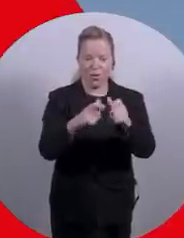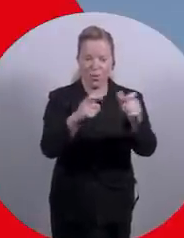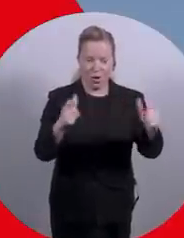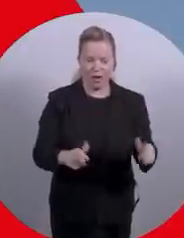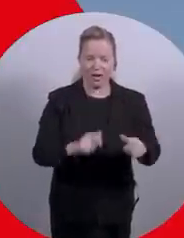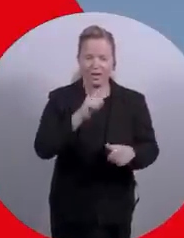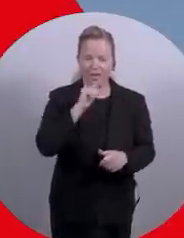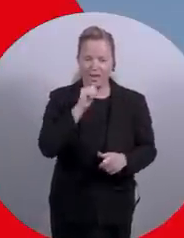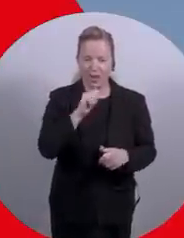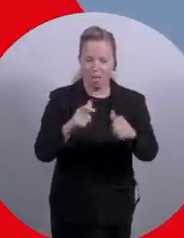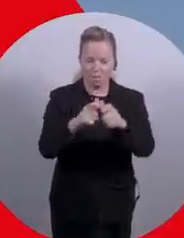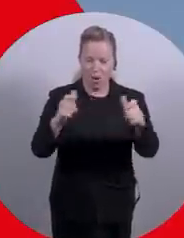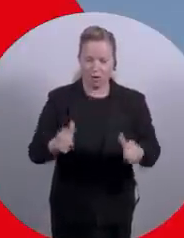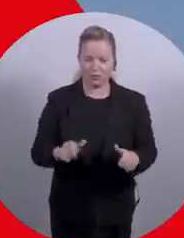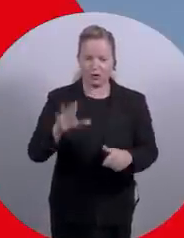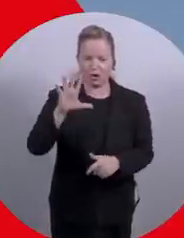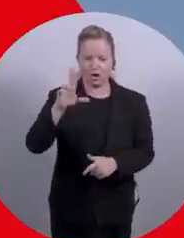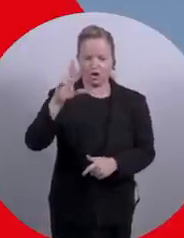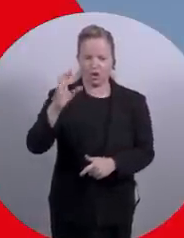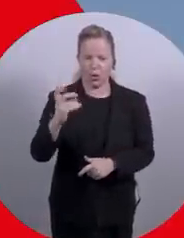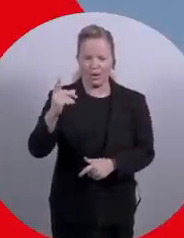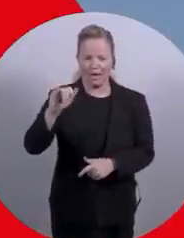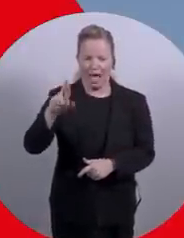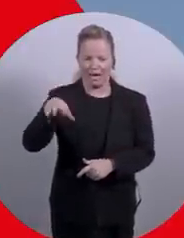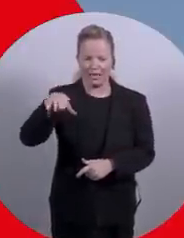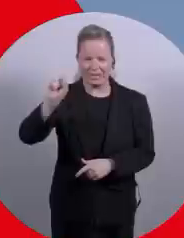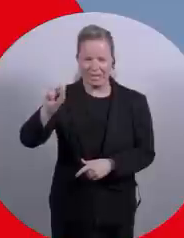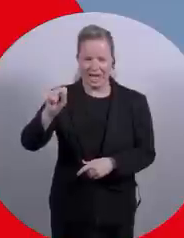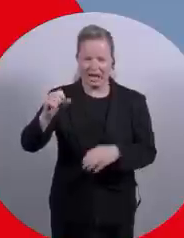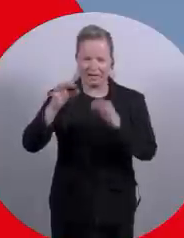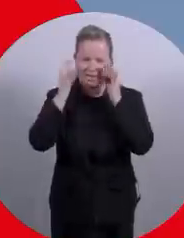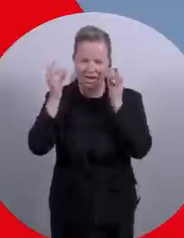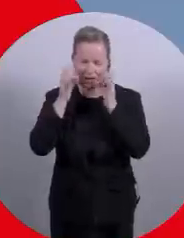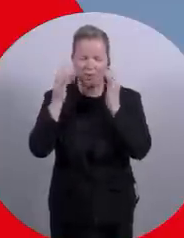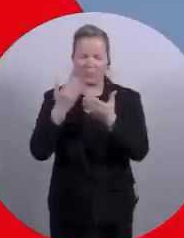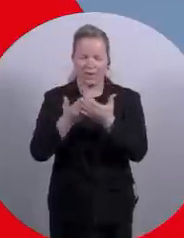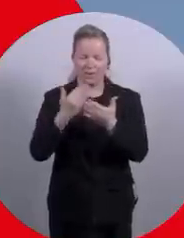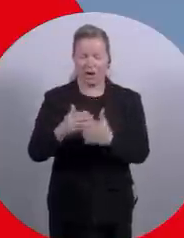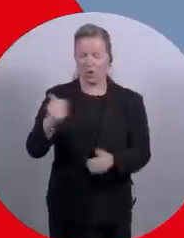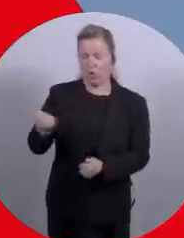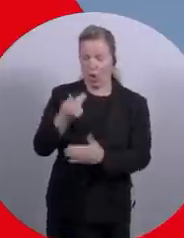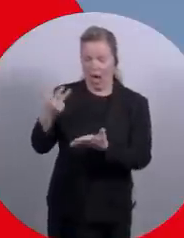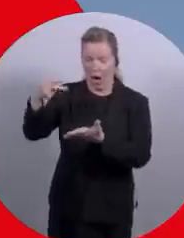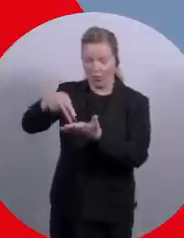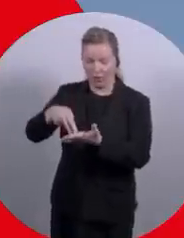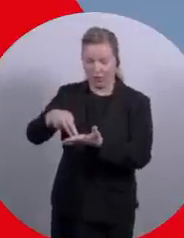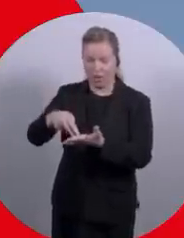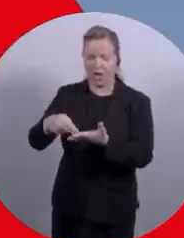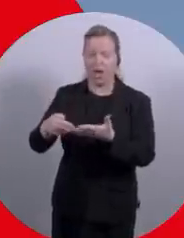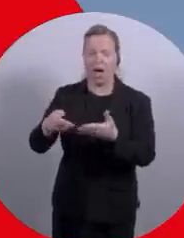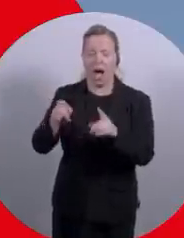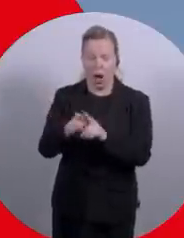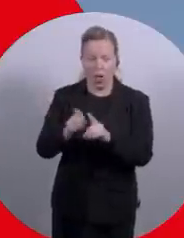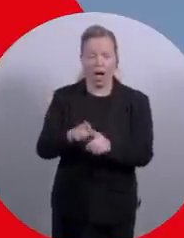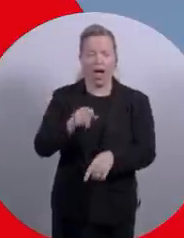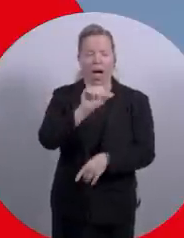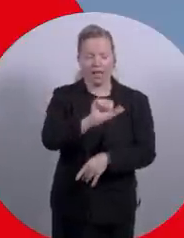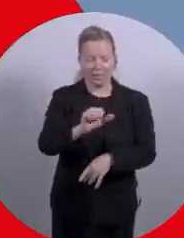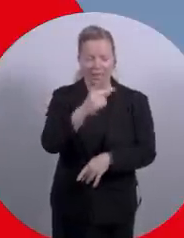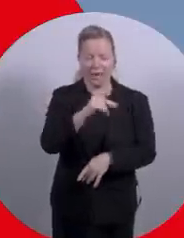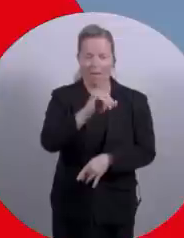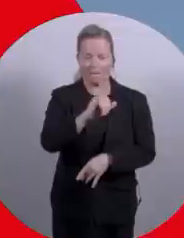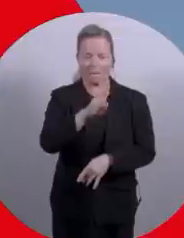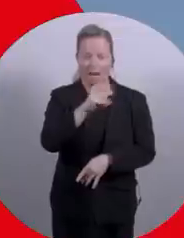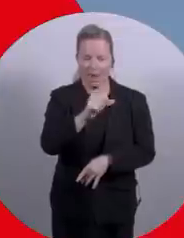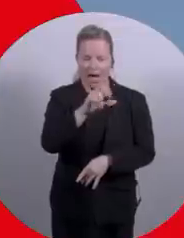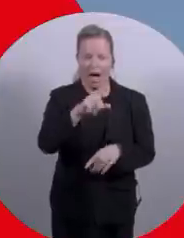es wird nur ein Ergebnis geben und nicht beide zugleich ich wünsche mir nach dem tollen Auftritt auch dass da Andreas Gabler auch in der Bundespolitik eine Rolle spielt